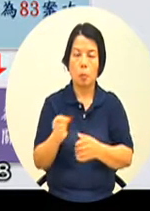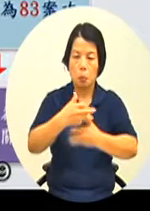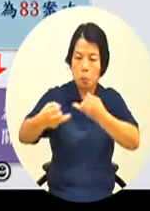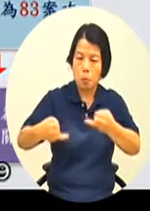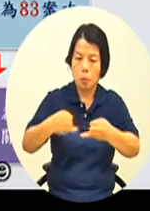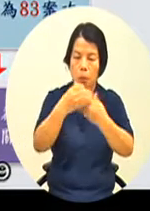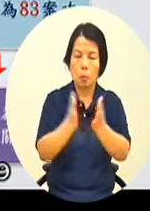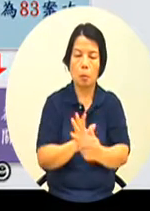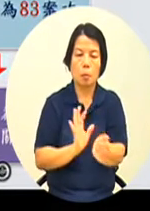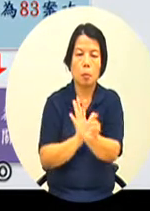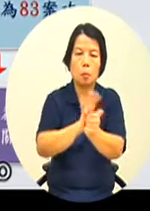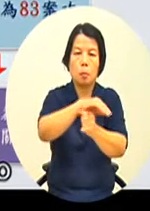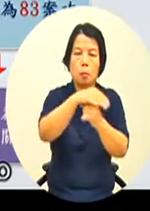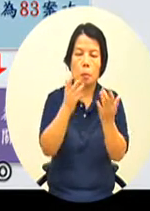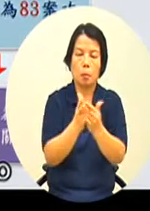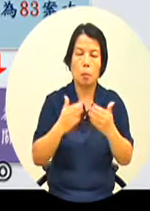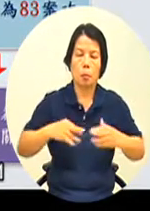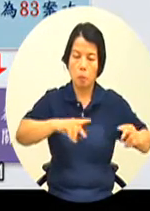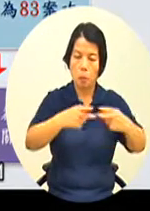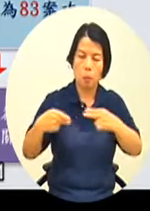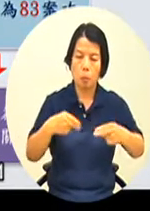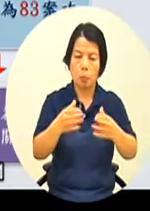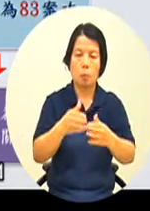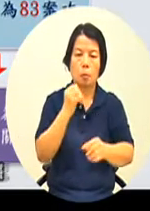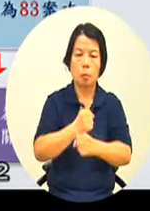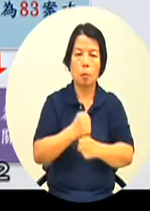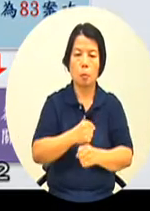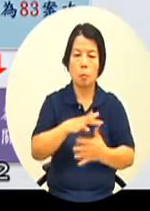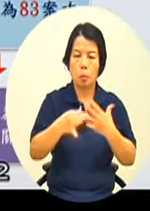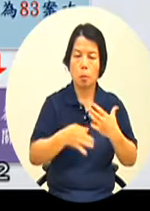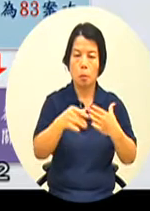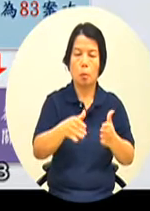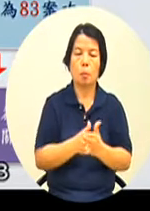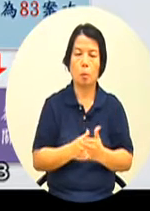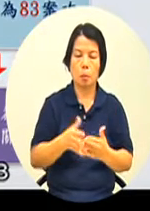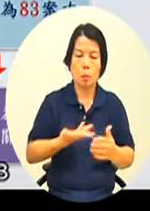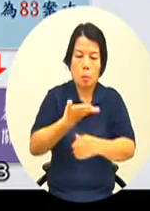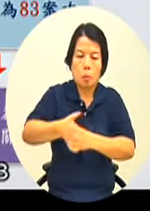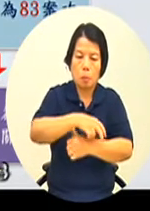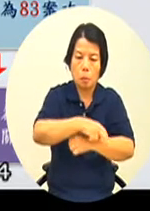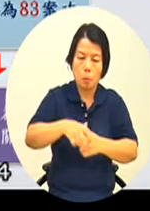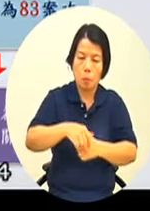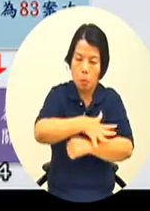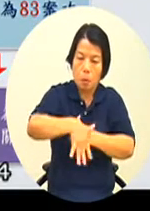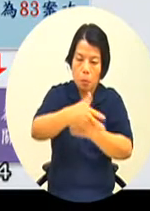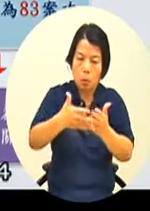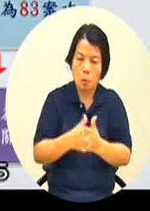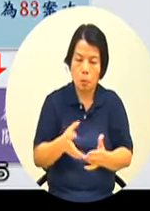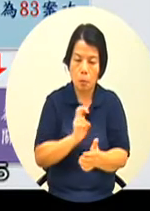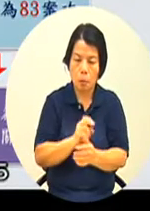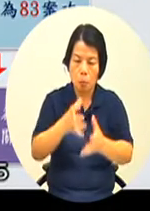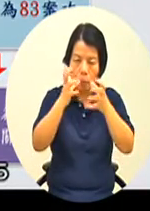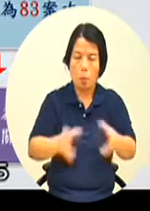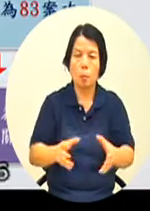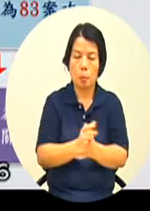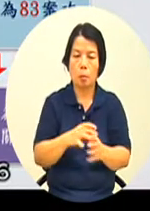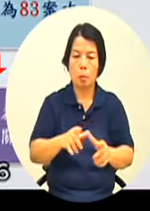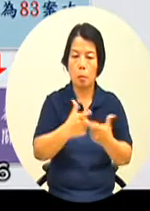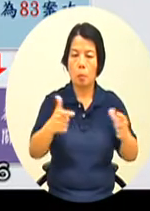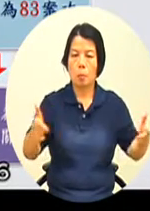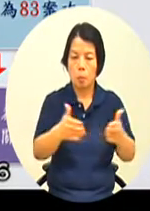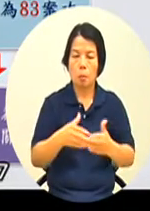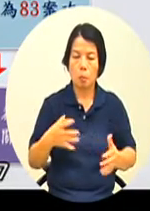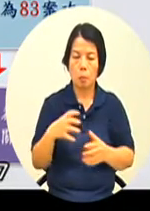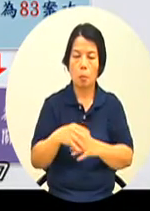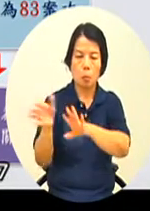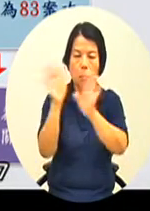险，研拟各项的改善精进作为。我们来协助机关来研定管制的措施，落实我们各项的风险评